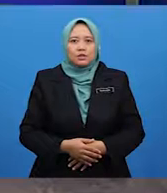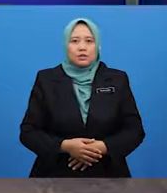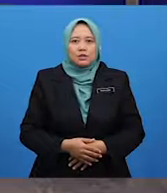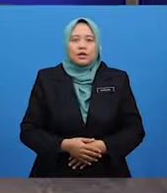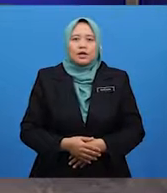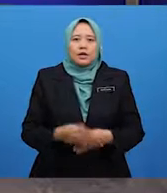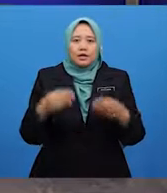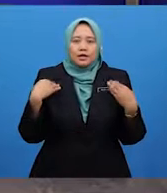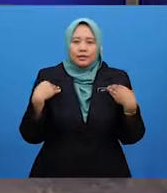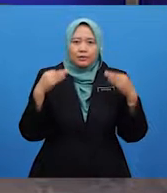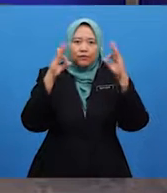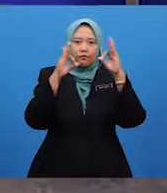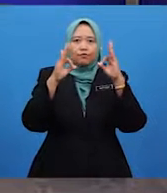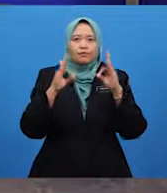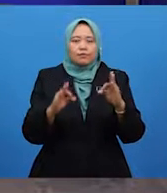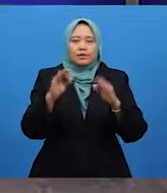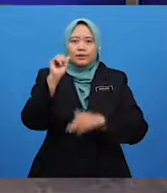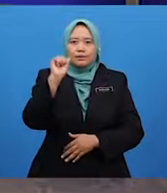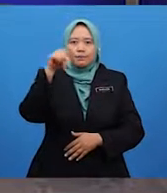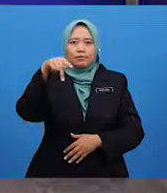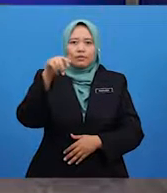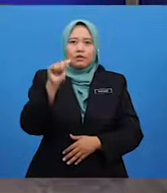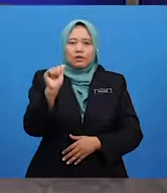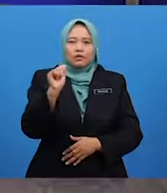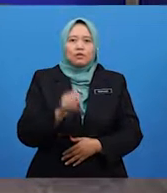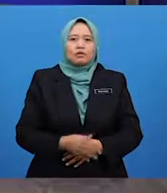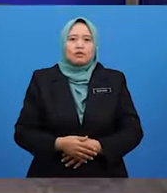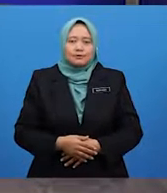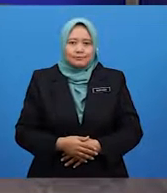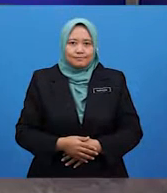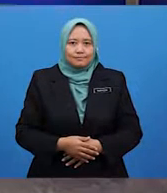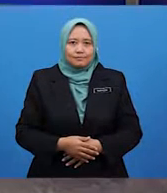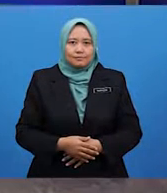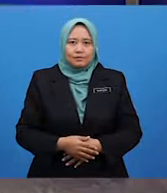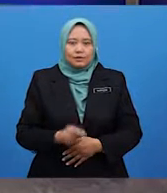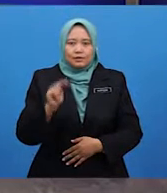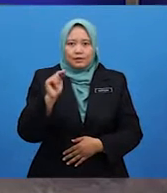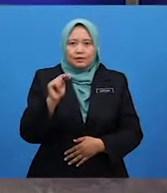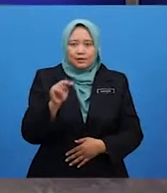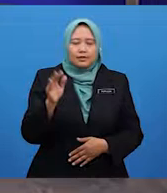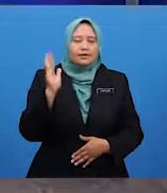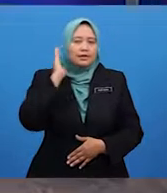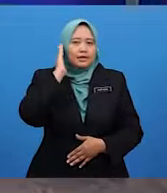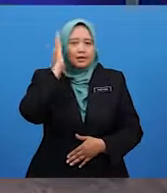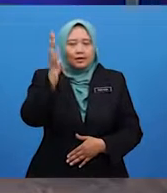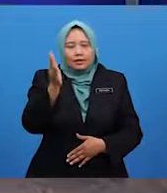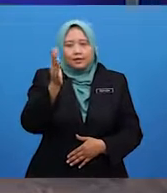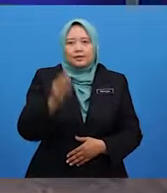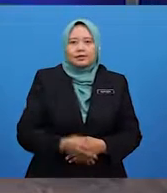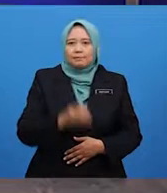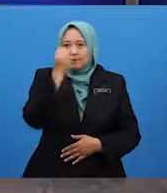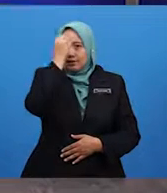akan gunakan dalam dokumentasi? Ya, sebenarnya selepas kita mempelajari yang ini, kita akan masuk ke episod berikutnya nanti. Kita akan terangkan kepada pelajar tentang